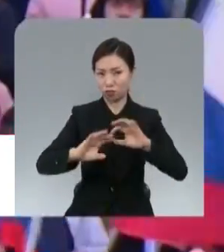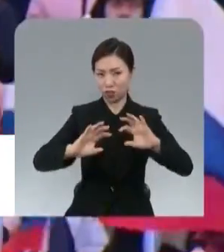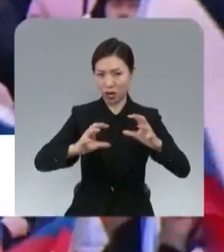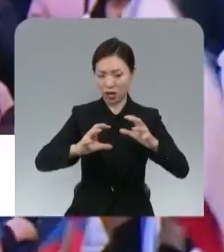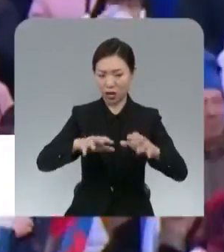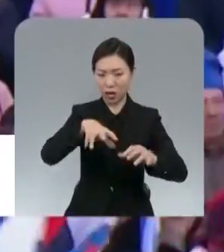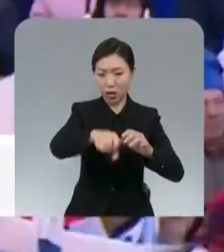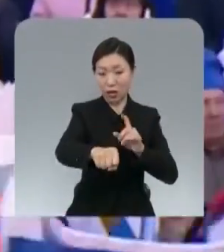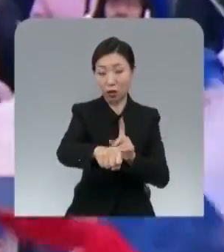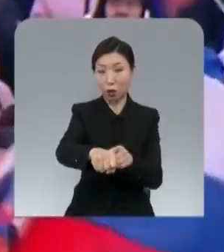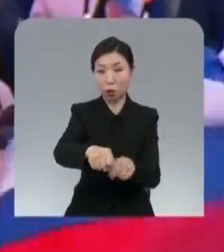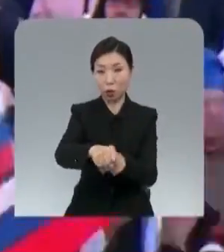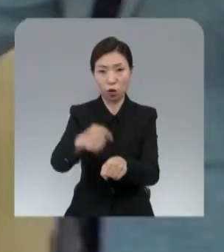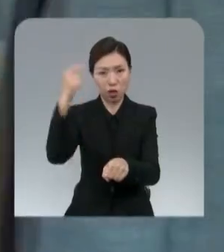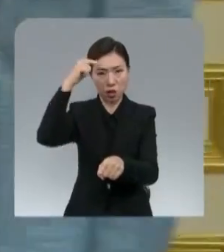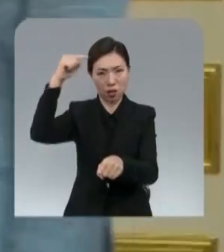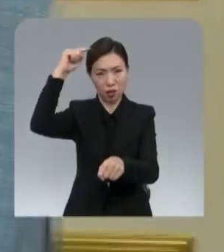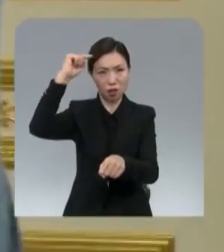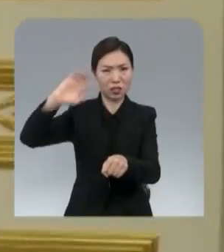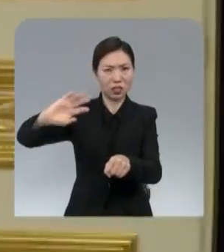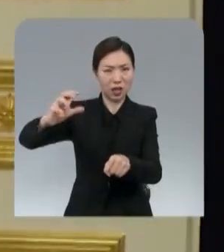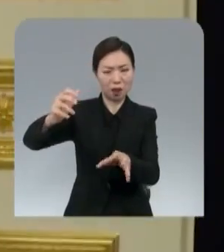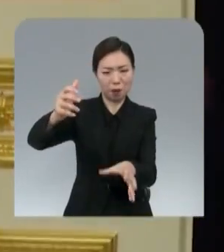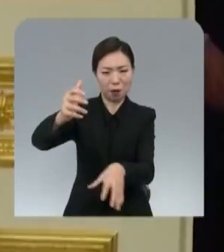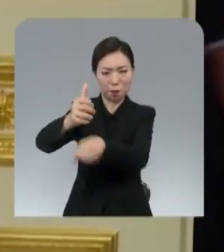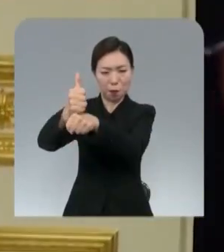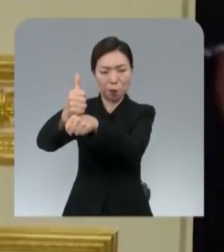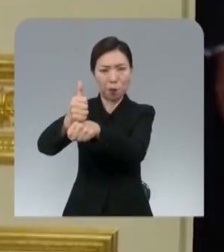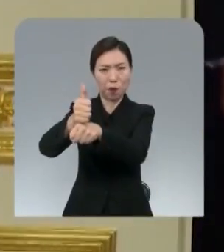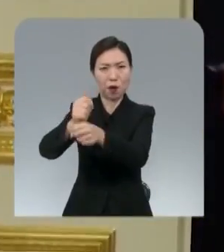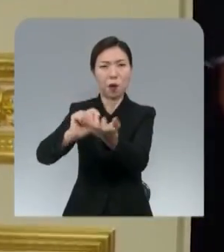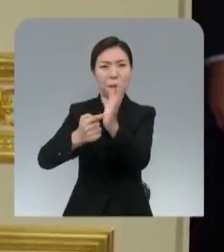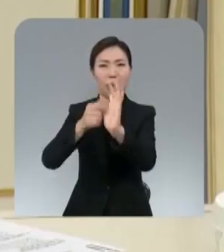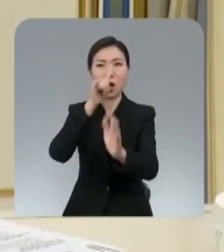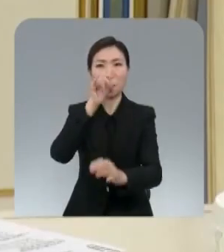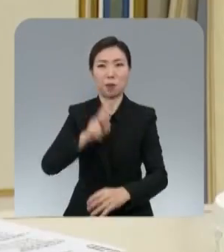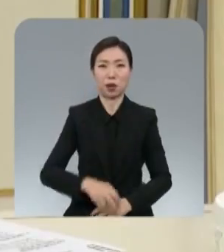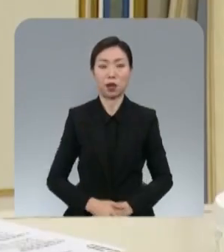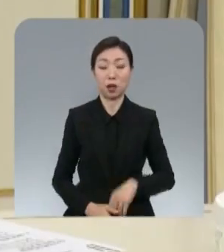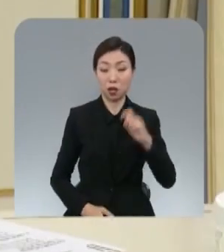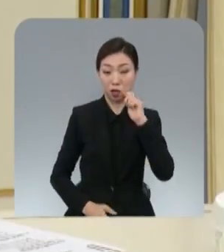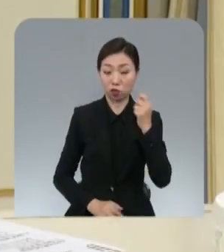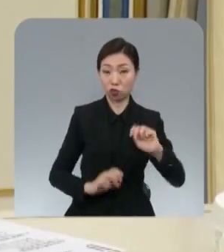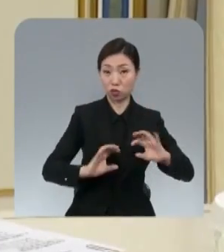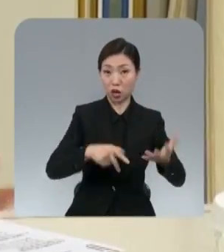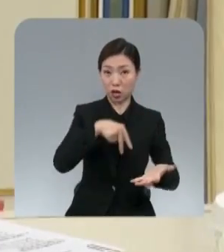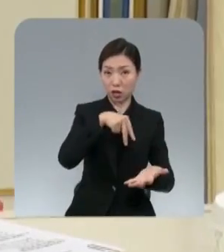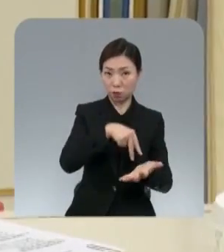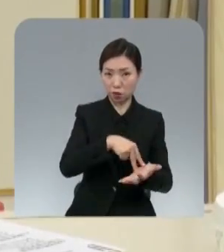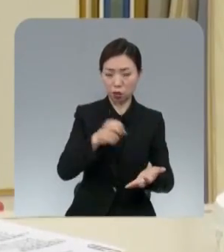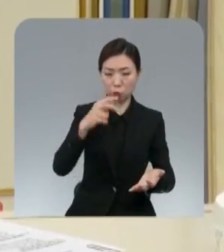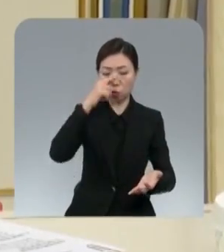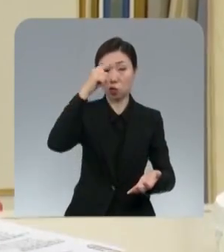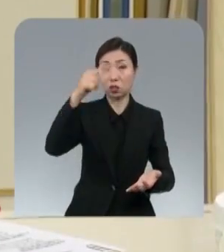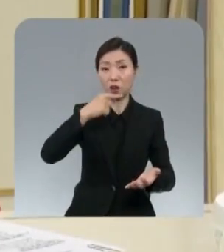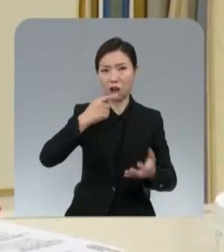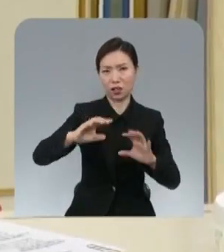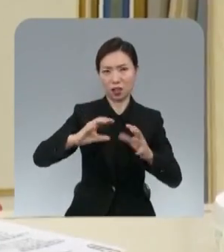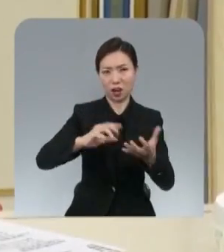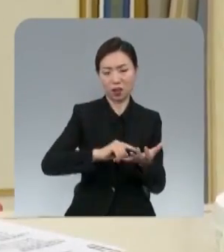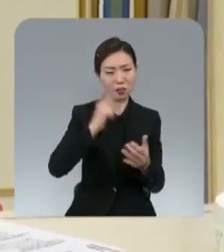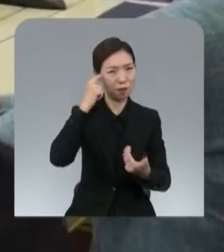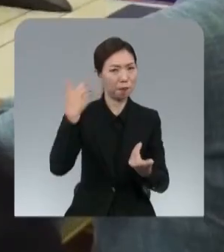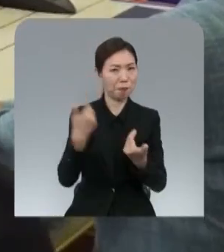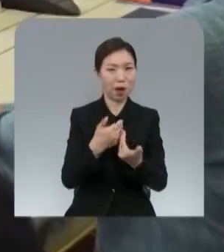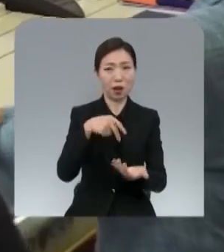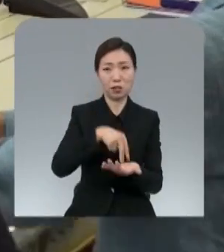관측이 나옵니다. 우크라이나와 서방은 즉각 반발했습니다. 우크라이나는 러시아의 합병 시도에